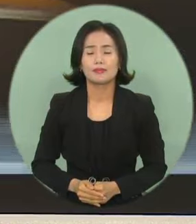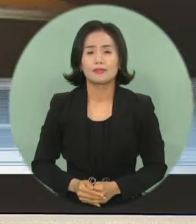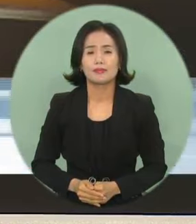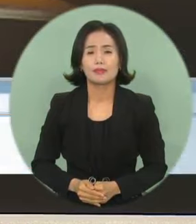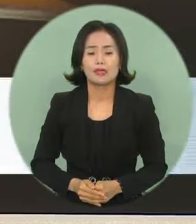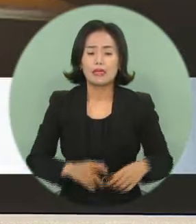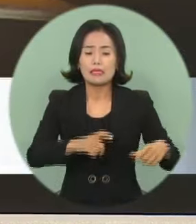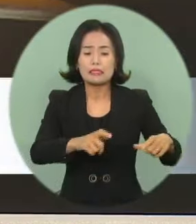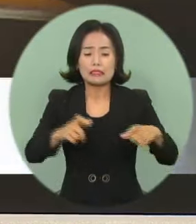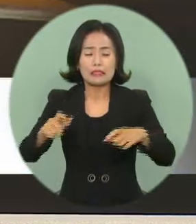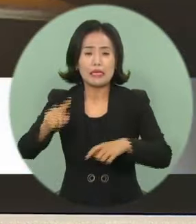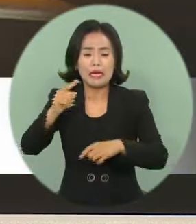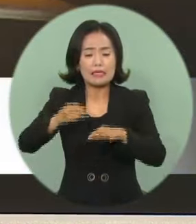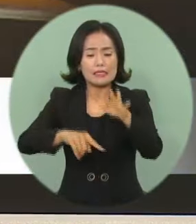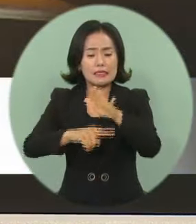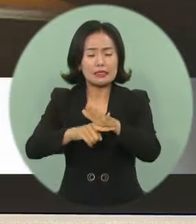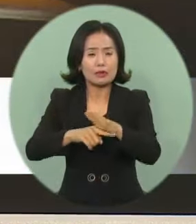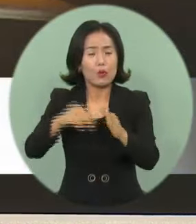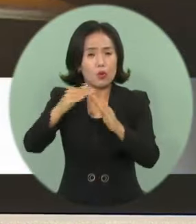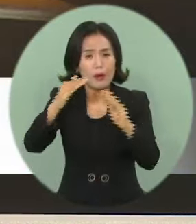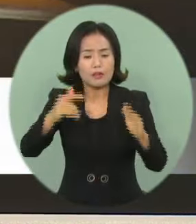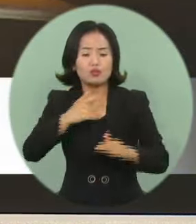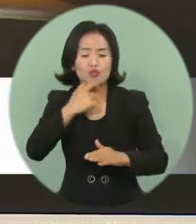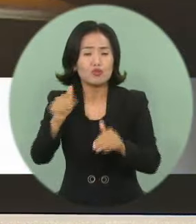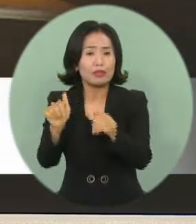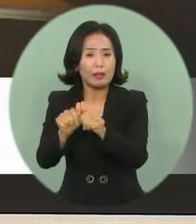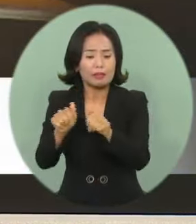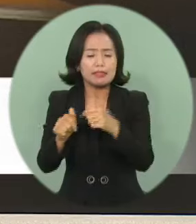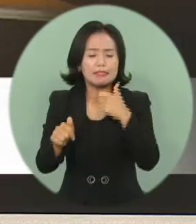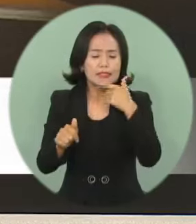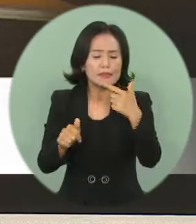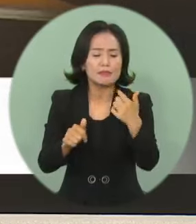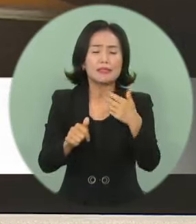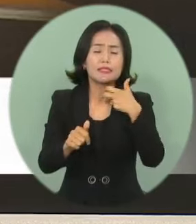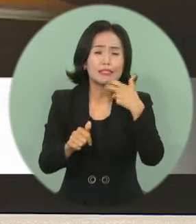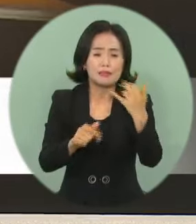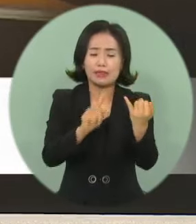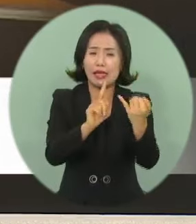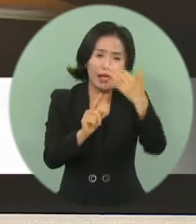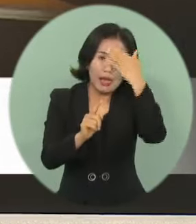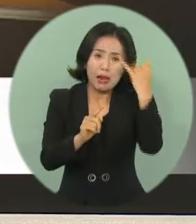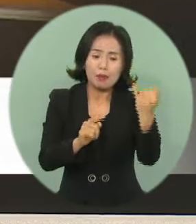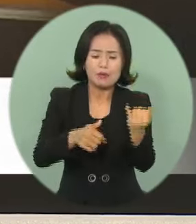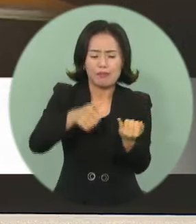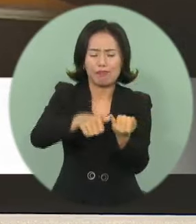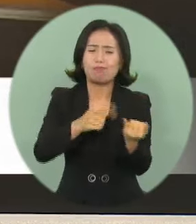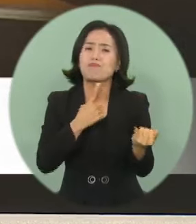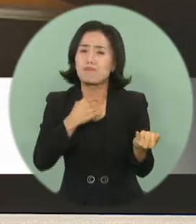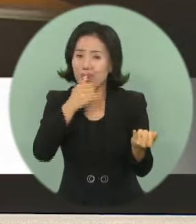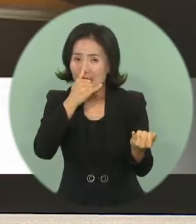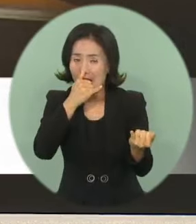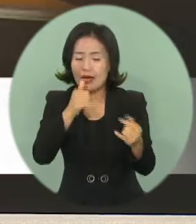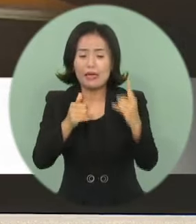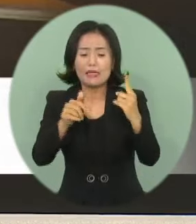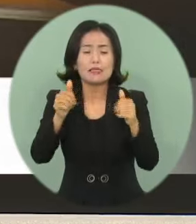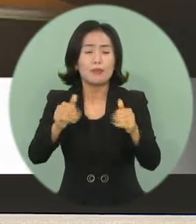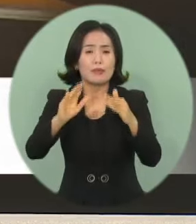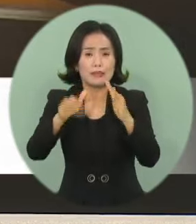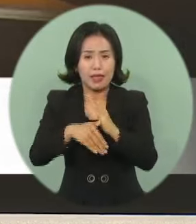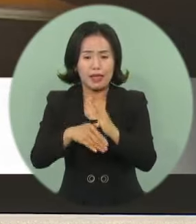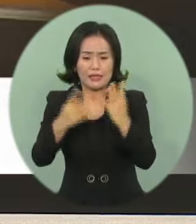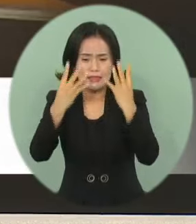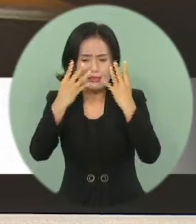지난해 지역의 한 시골 마을에서 60대 남성이 70대 노인을 강간, 폭행한 사건이 있었습니다. 1심에서 징역